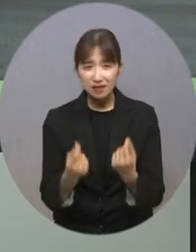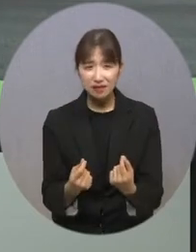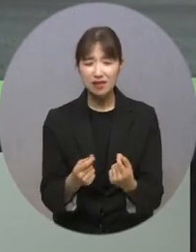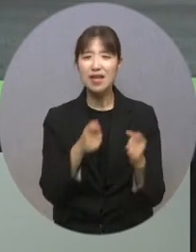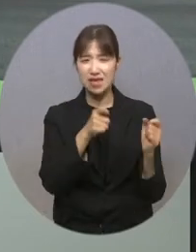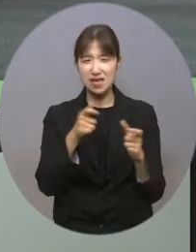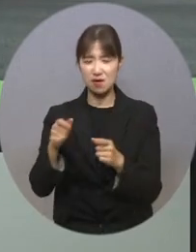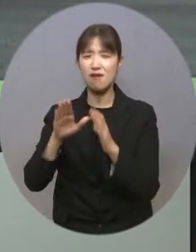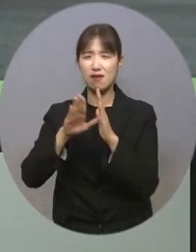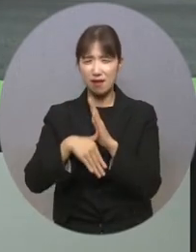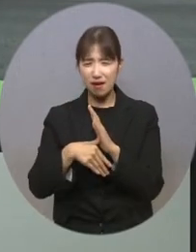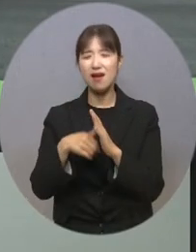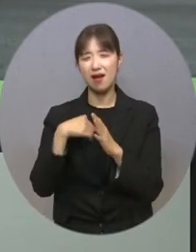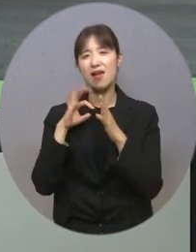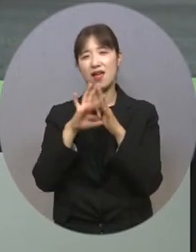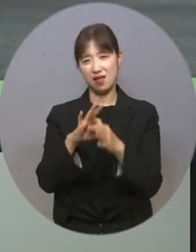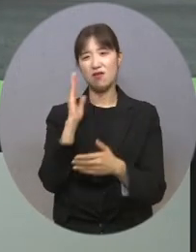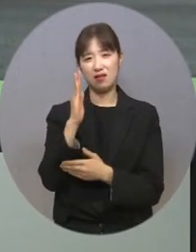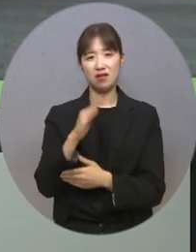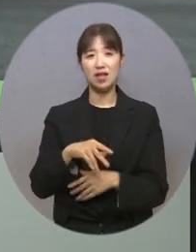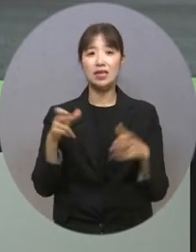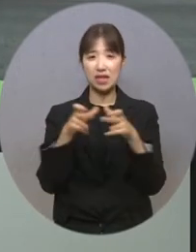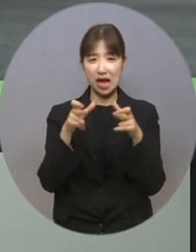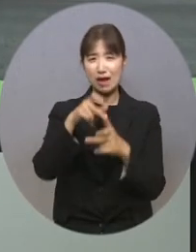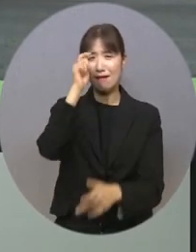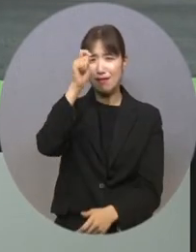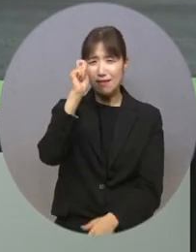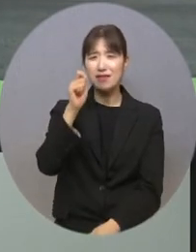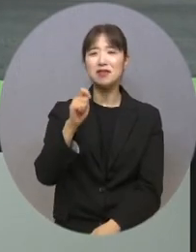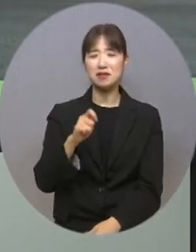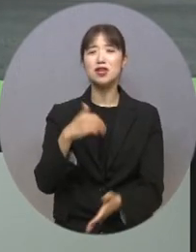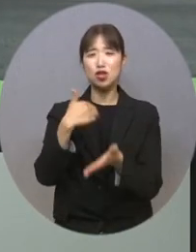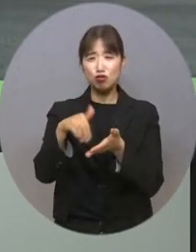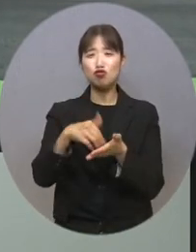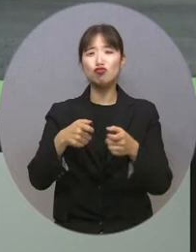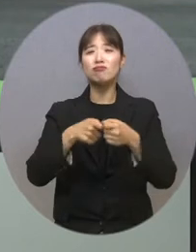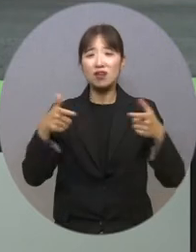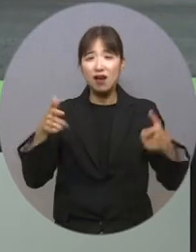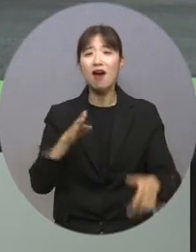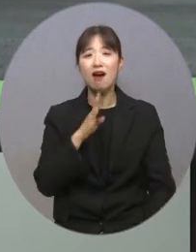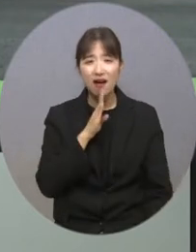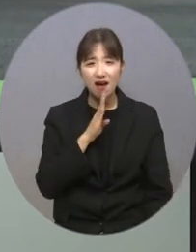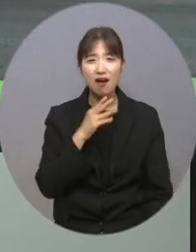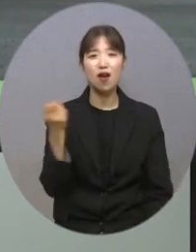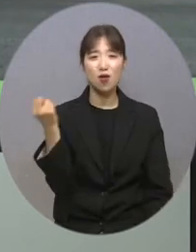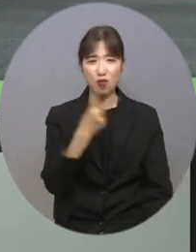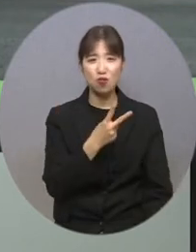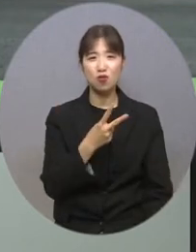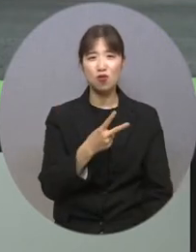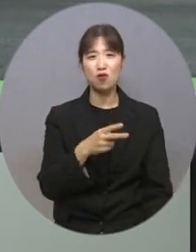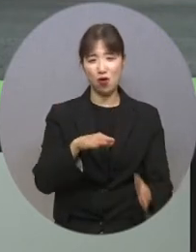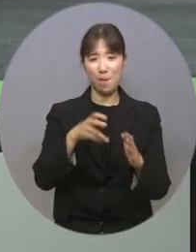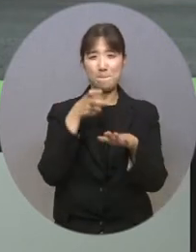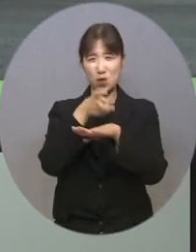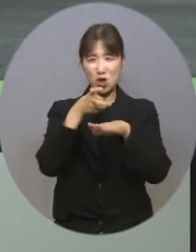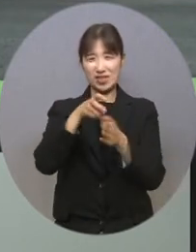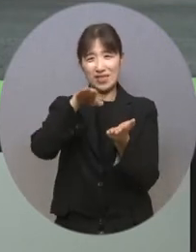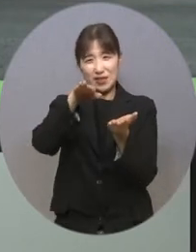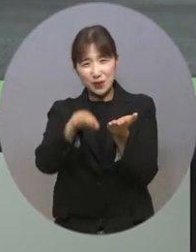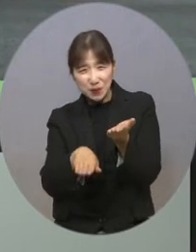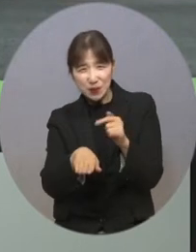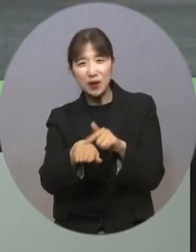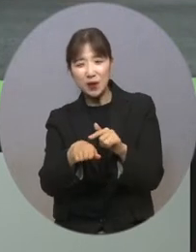기회 될 때마다 얘기들이 줘 장애인 콜택시 배차가 뭐 증가하고 있다 또 뭐 저상버스를 도입하겠다고